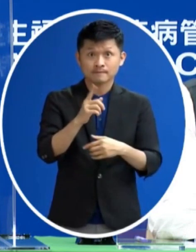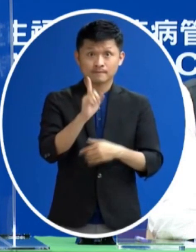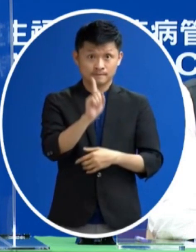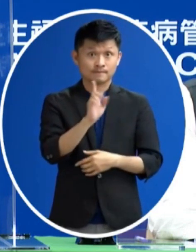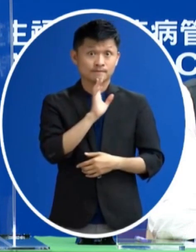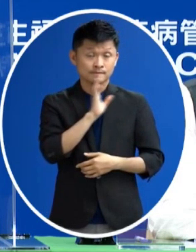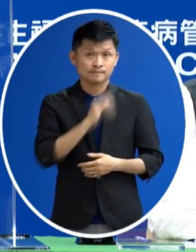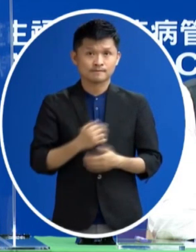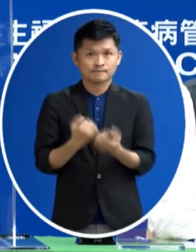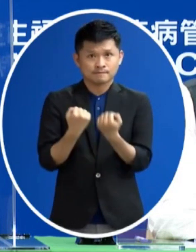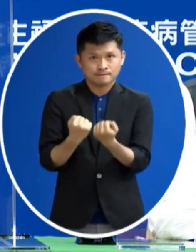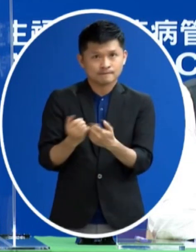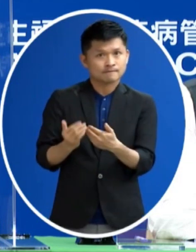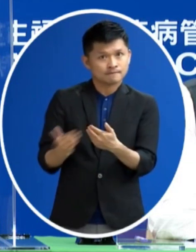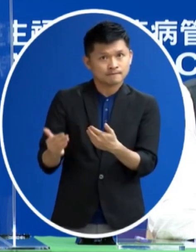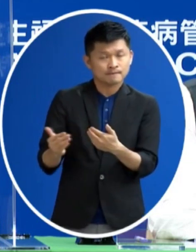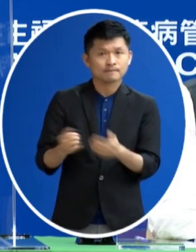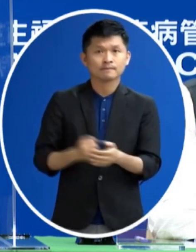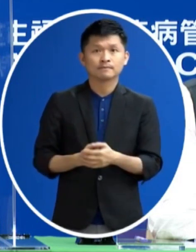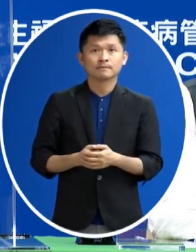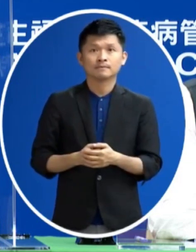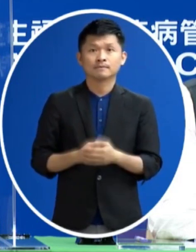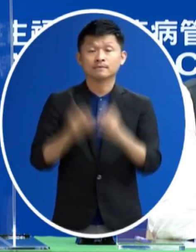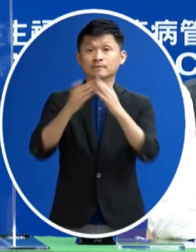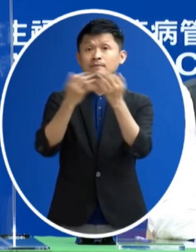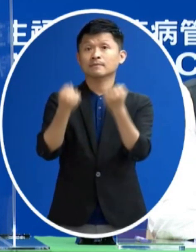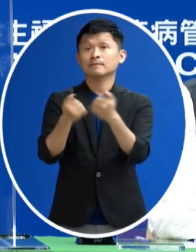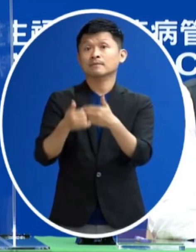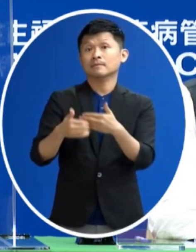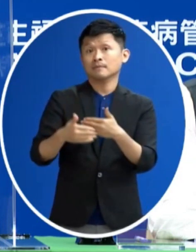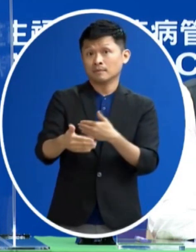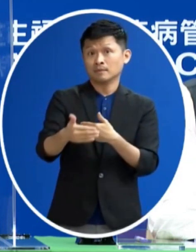好，那你可以开始来执行居家隔离，